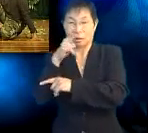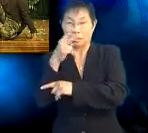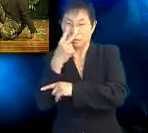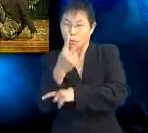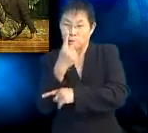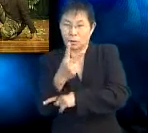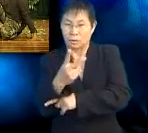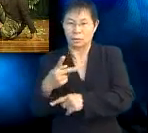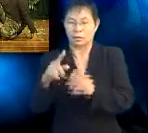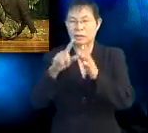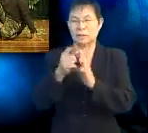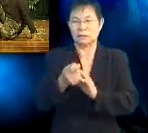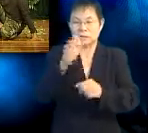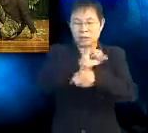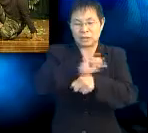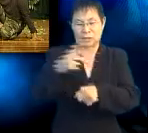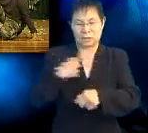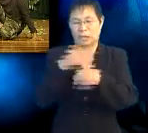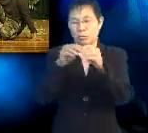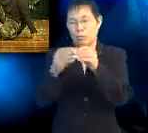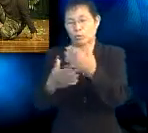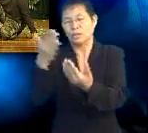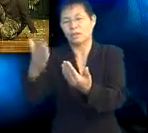pekerjaan kita semakin mudah. Mudah?